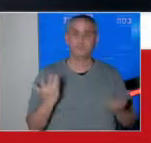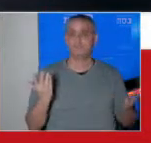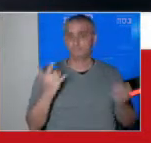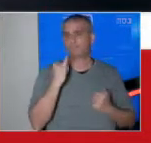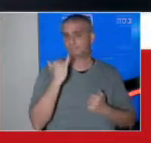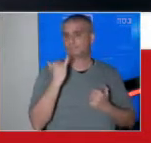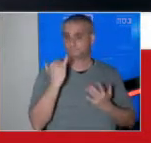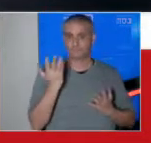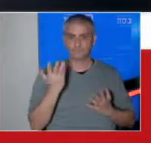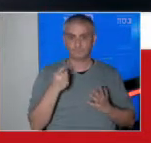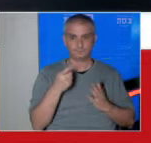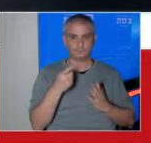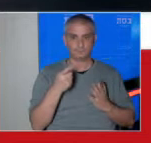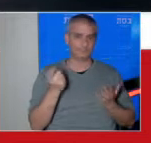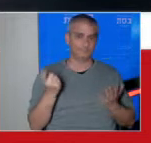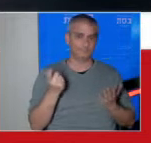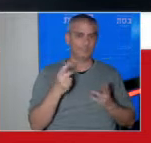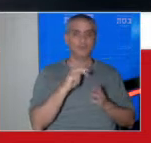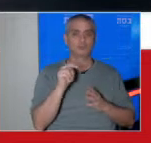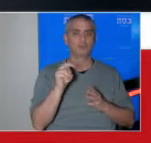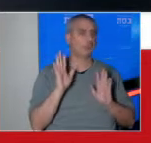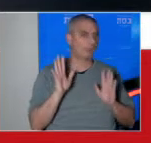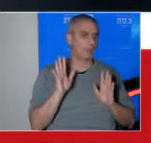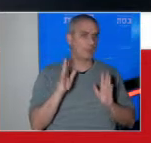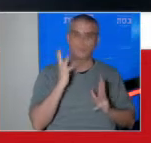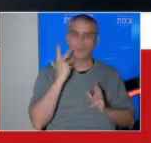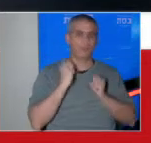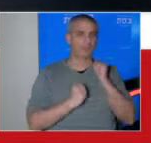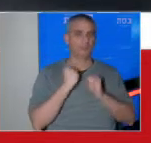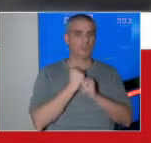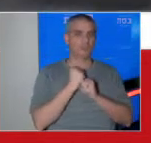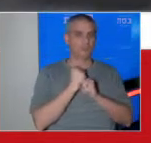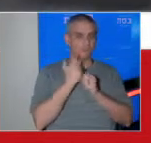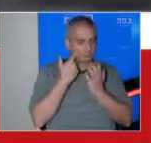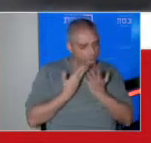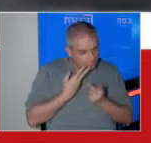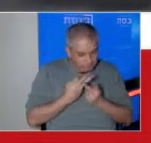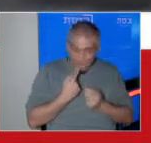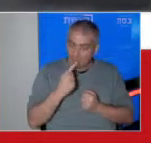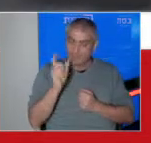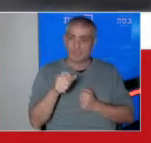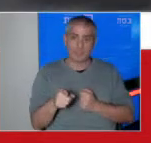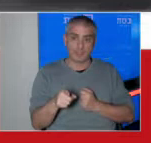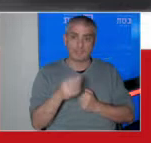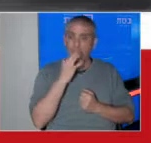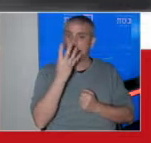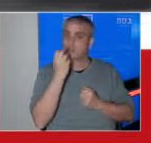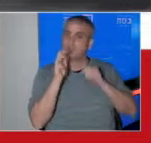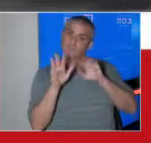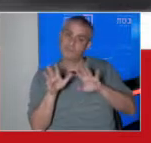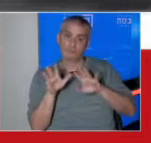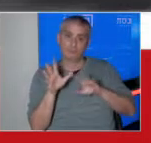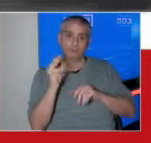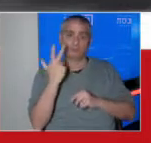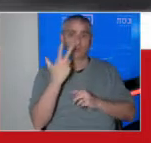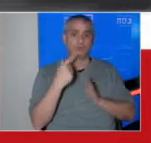זה נכון מאוד, זה בעצם העניין הוא כזה, אתה קשה מאוד לעשות רזולוציה ולהגיד לבן אדם בן 49 עם